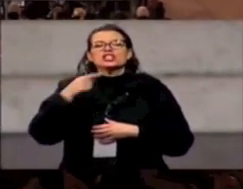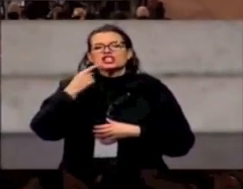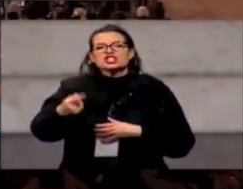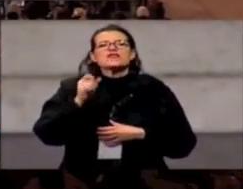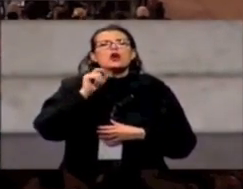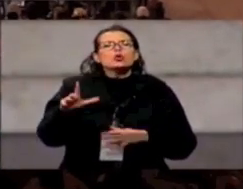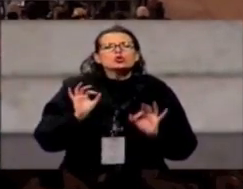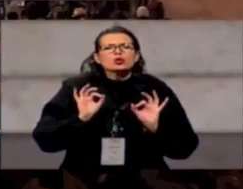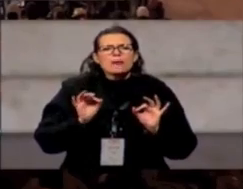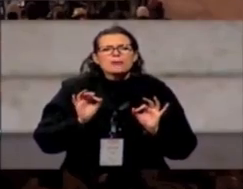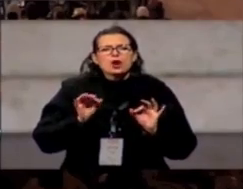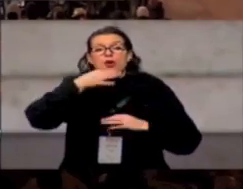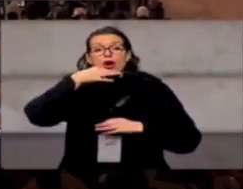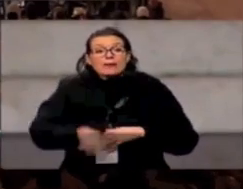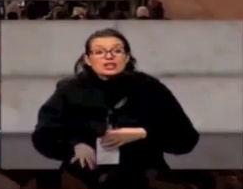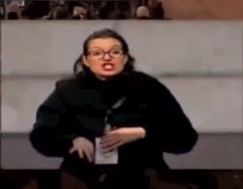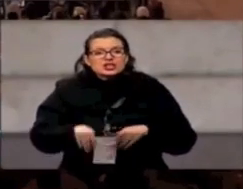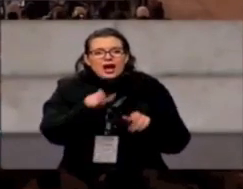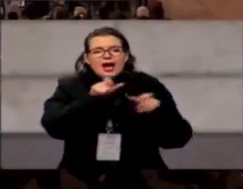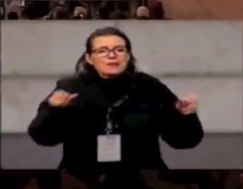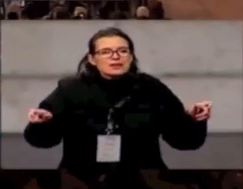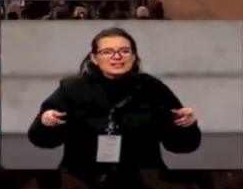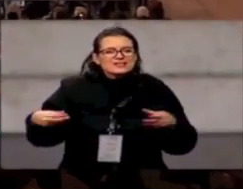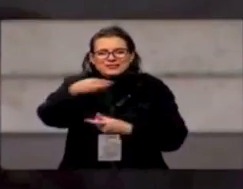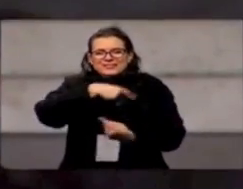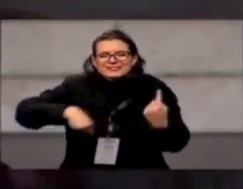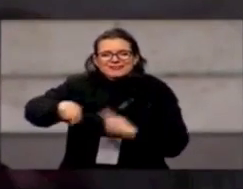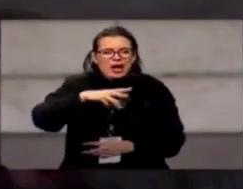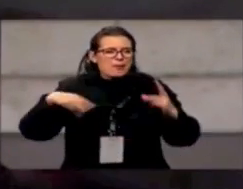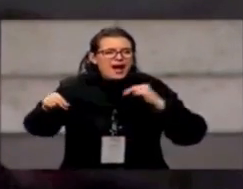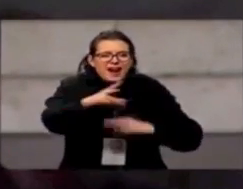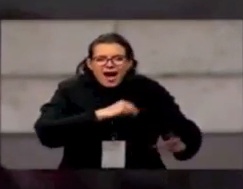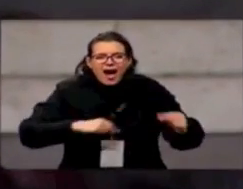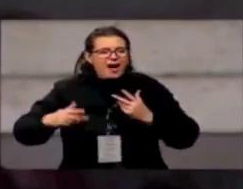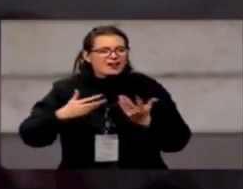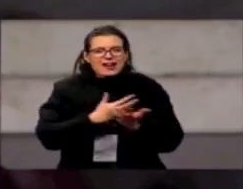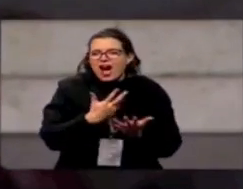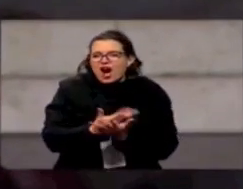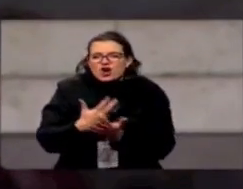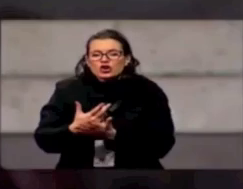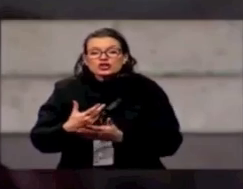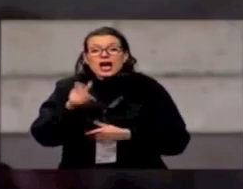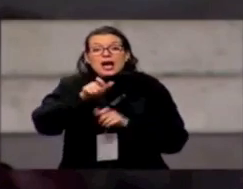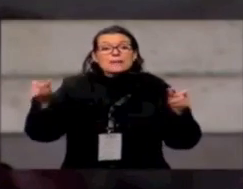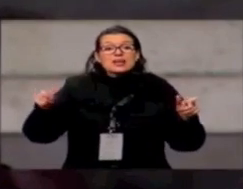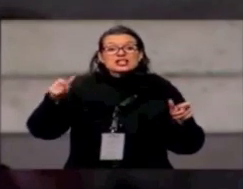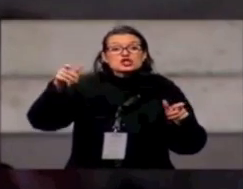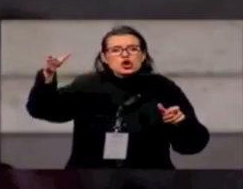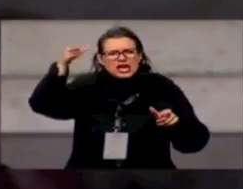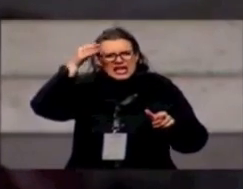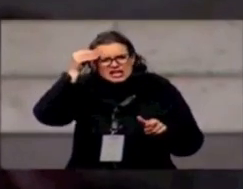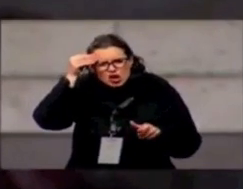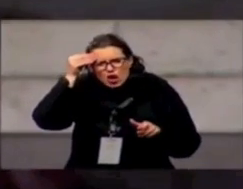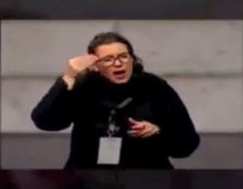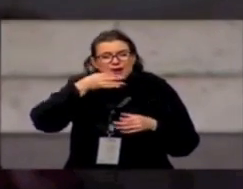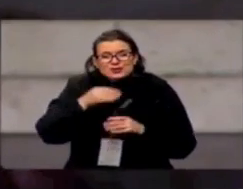le persone colte riescono a stare insieme le persone ignoranti non ci riescono e questo